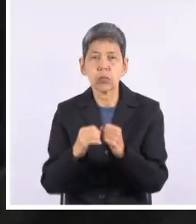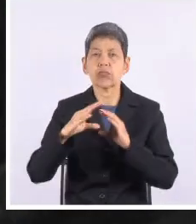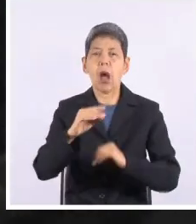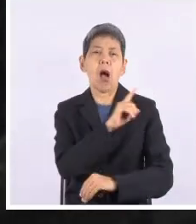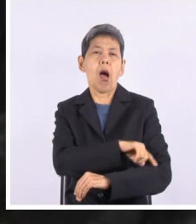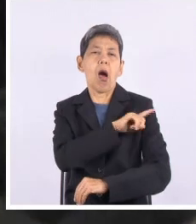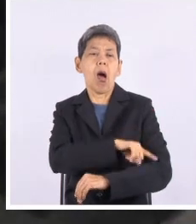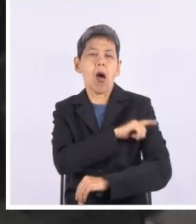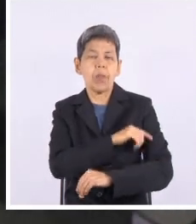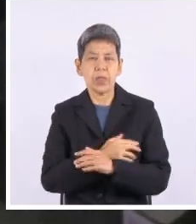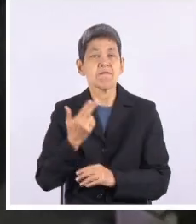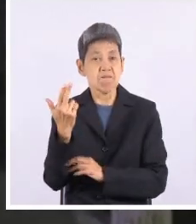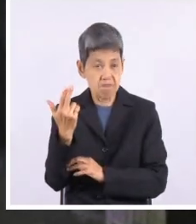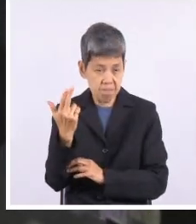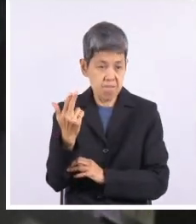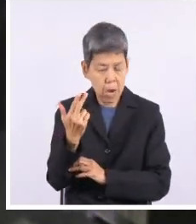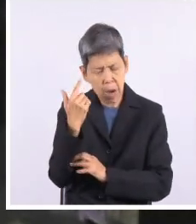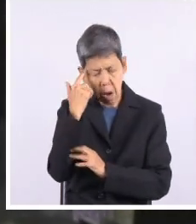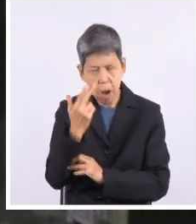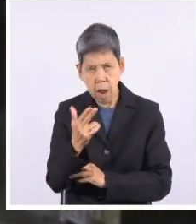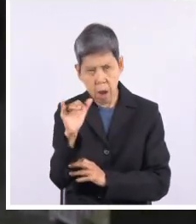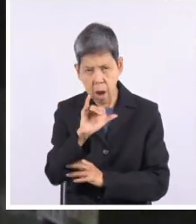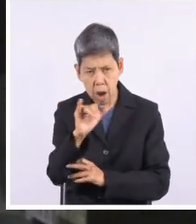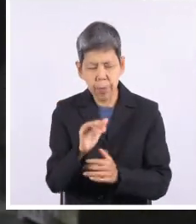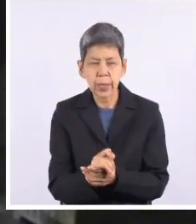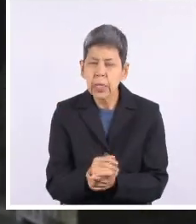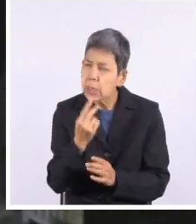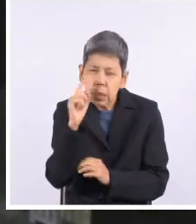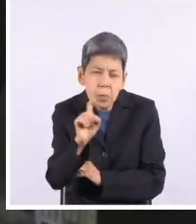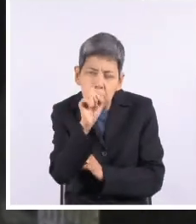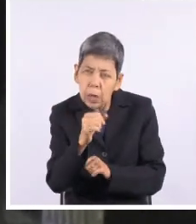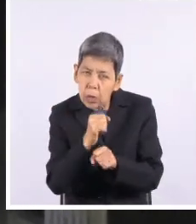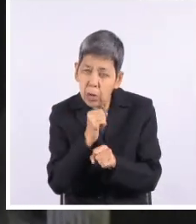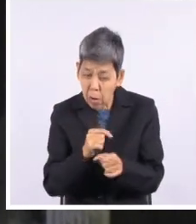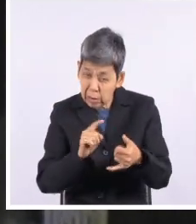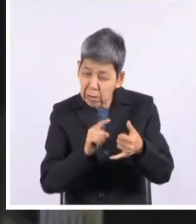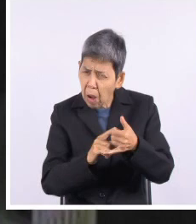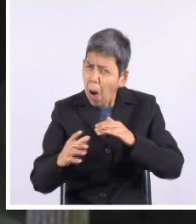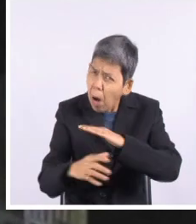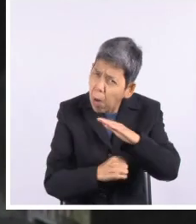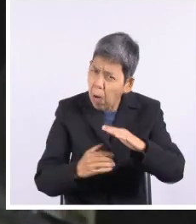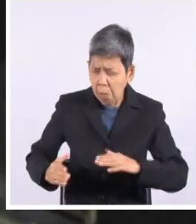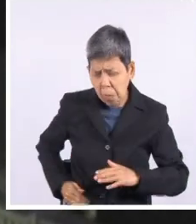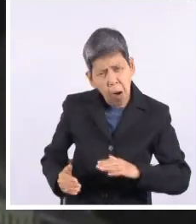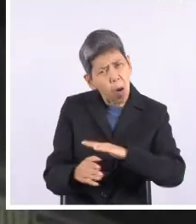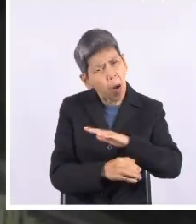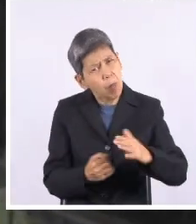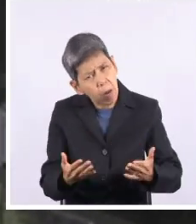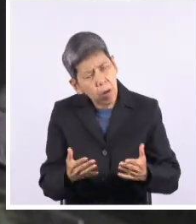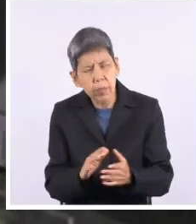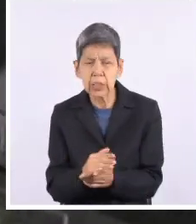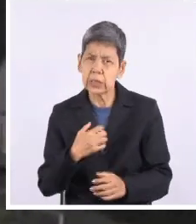ขาวกระที่อาวุธปืนนั้นยังไม่พบนะครับอยากไม่เป็นที่แน่ชัดนะครับว่าคนร้ายจงใจขโมยสุนัขของ Lady Gaga